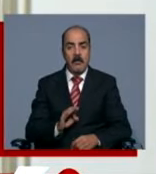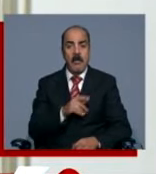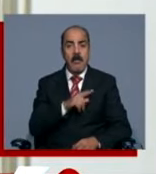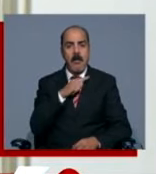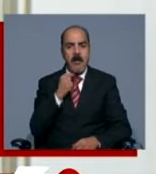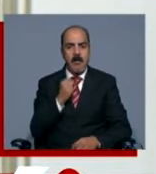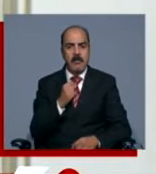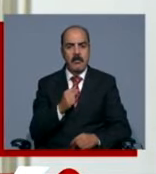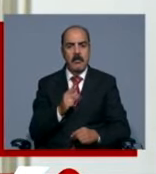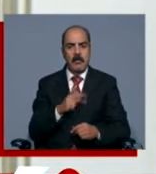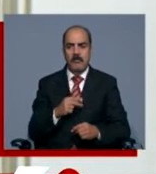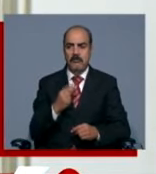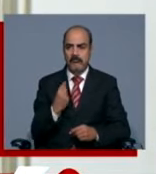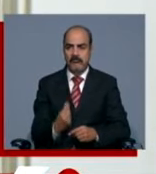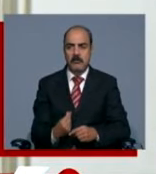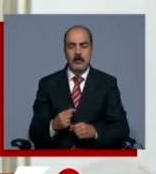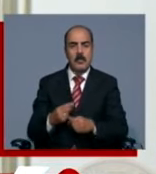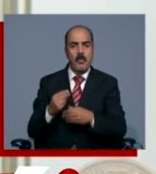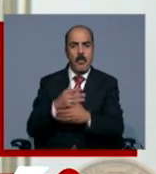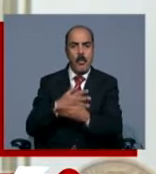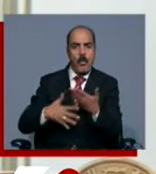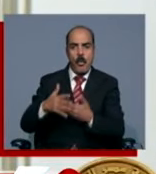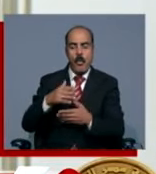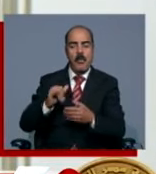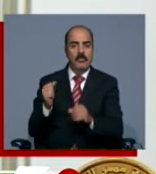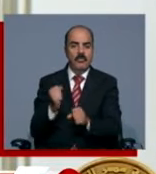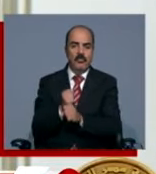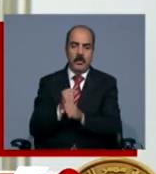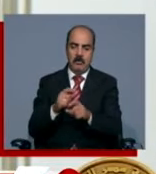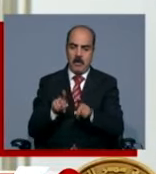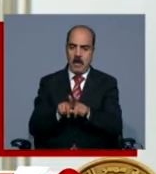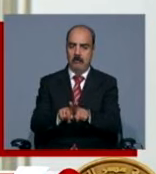الخاص ومجالس الأعمال بدور رئيسي